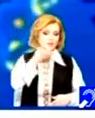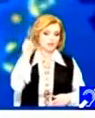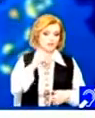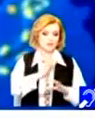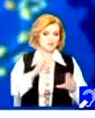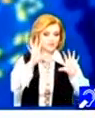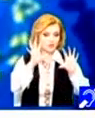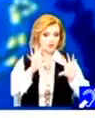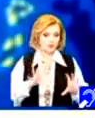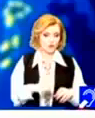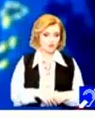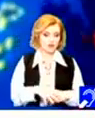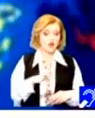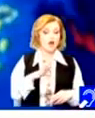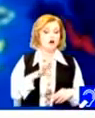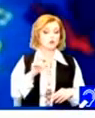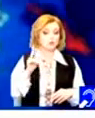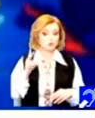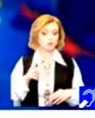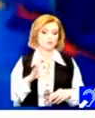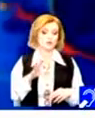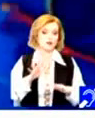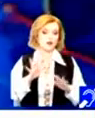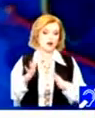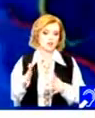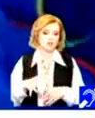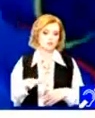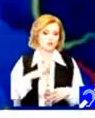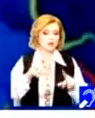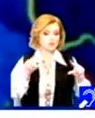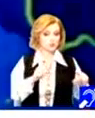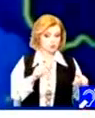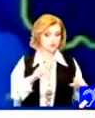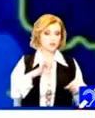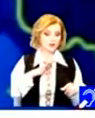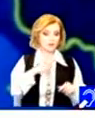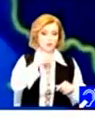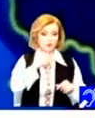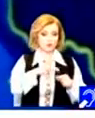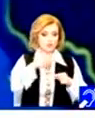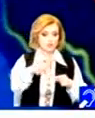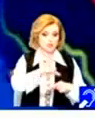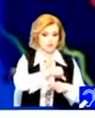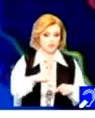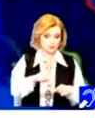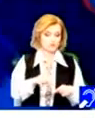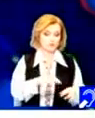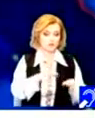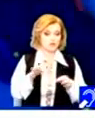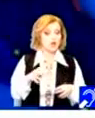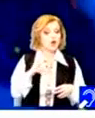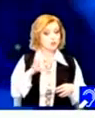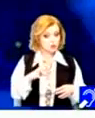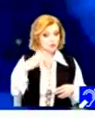a scăzut cu 30% numărul cazurilor de trafic de tutun la frontiera moldoromână. În schimb, s-a majorat cu 33%